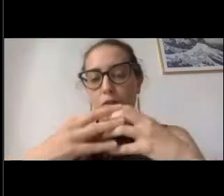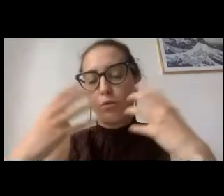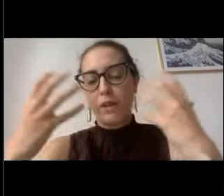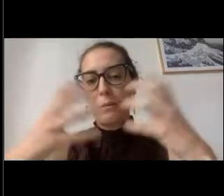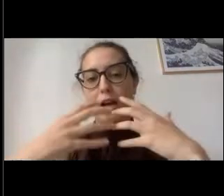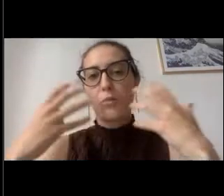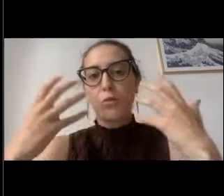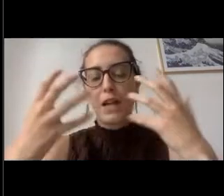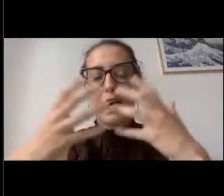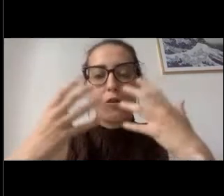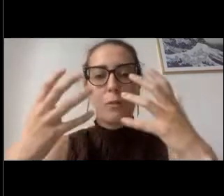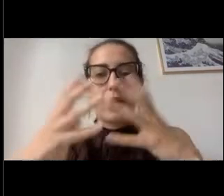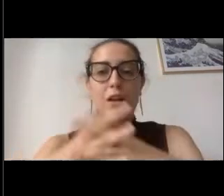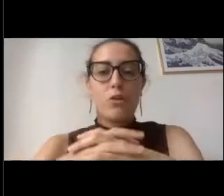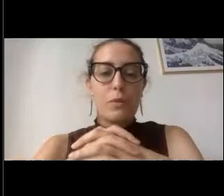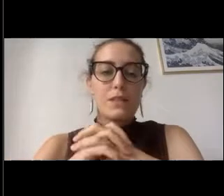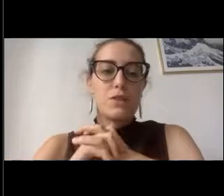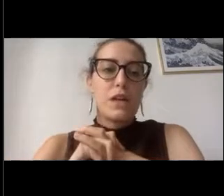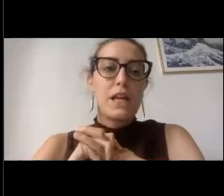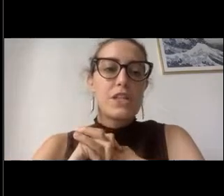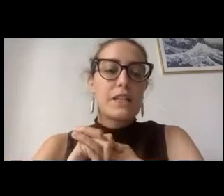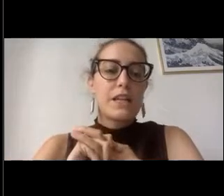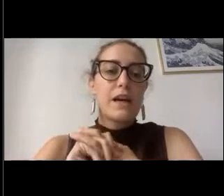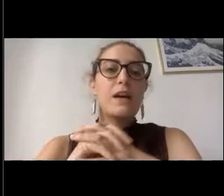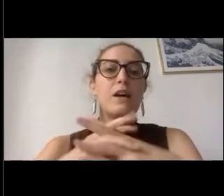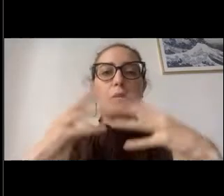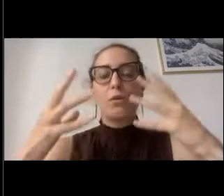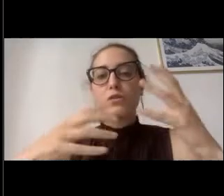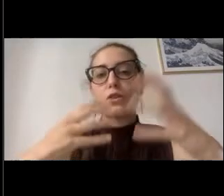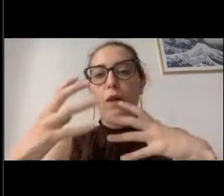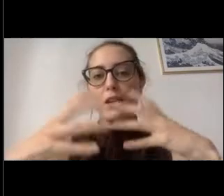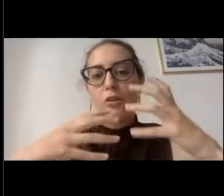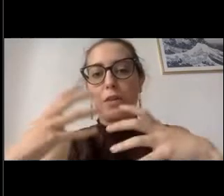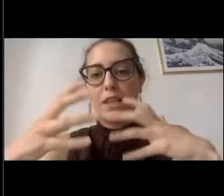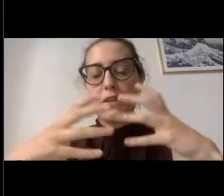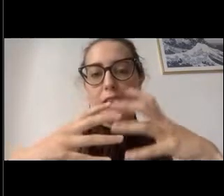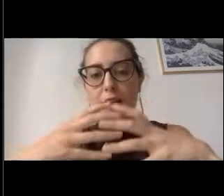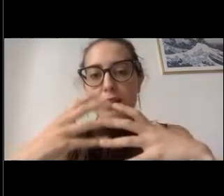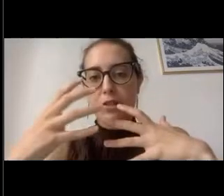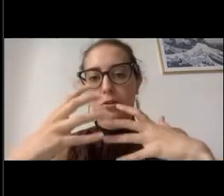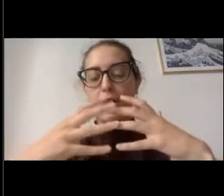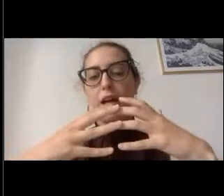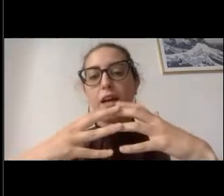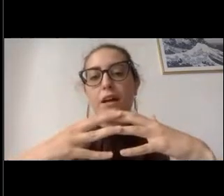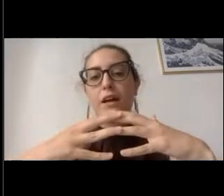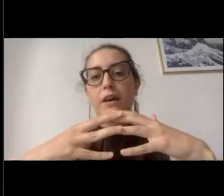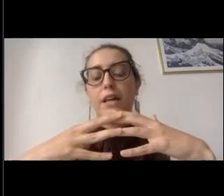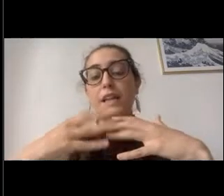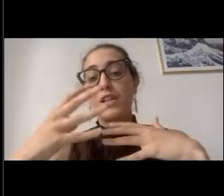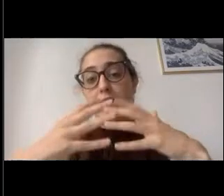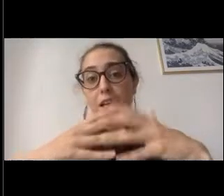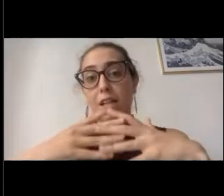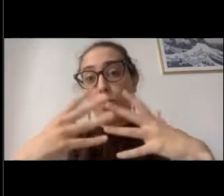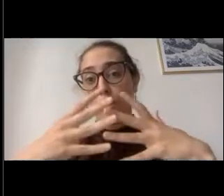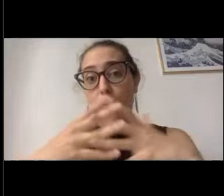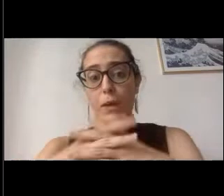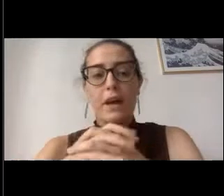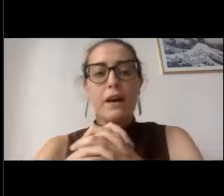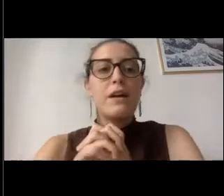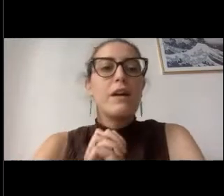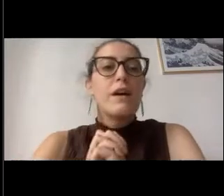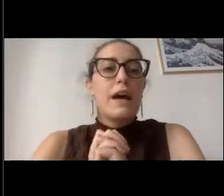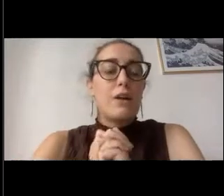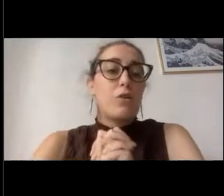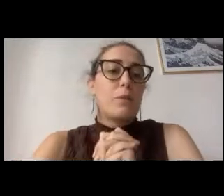edifici insomma del parco immobiliare europeo della loro prestazione energetica per quanto riguarda gli obiettivi di transizione energetica dell'unione